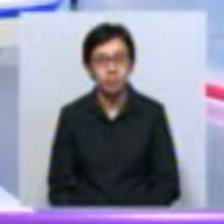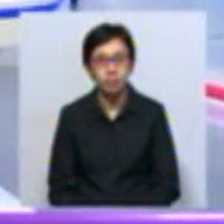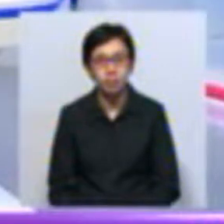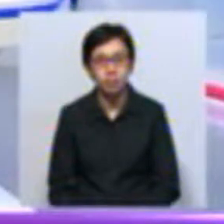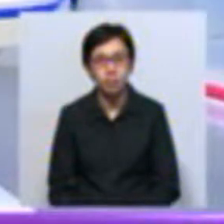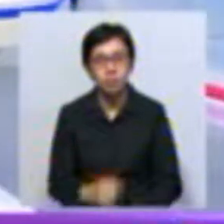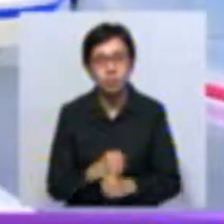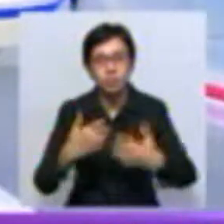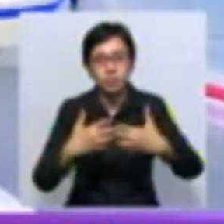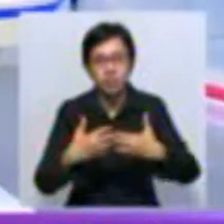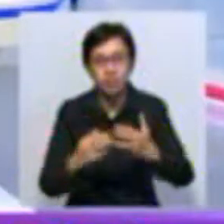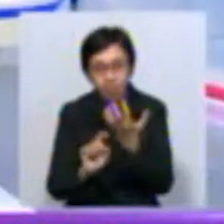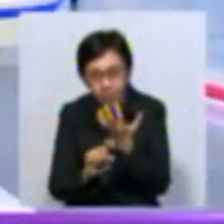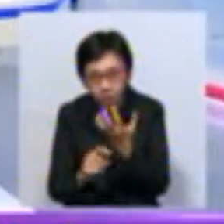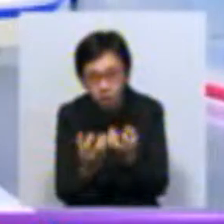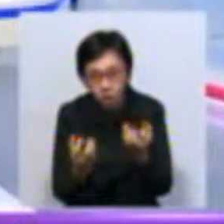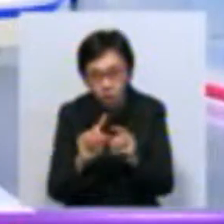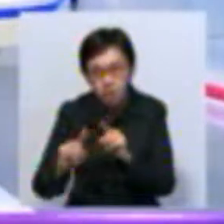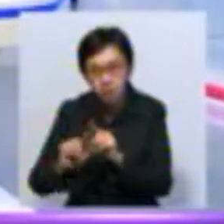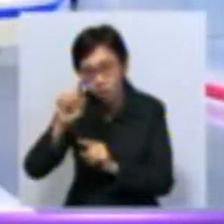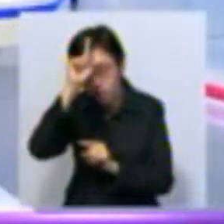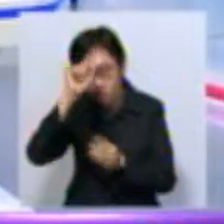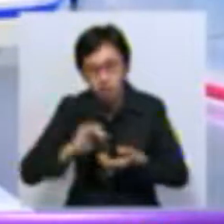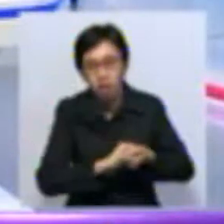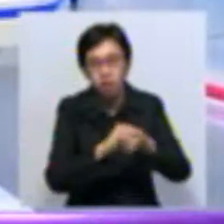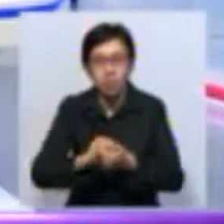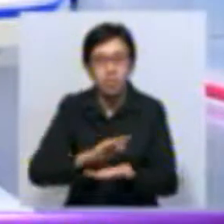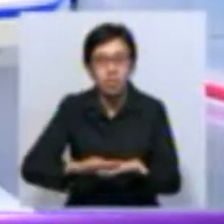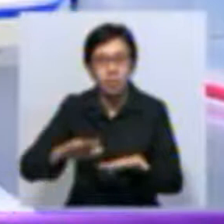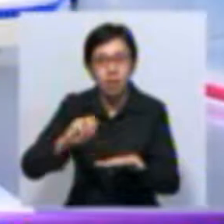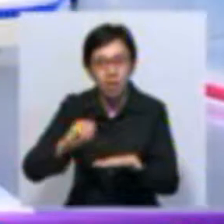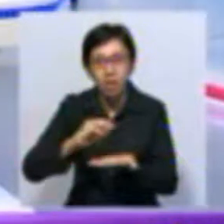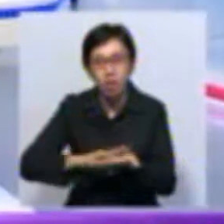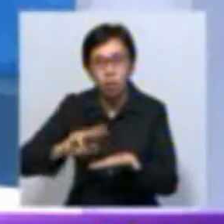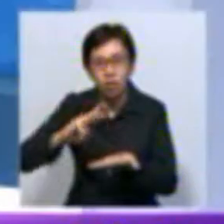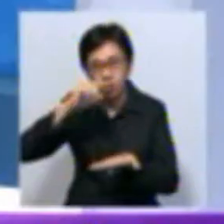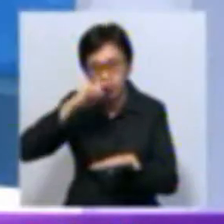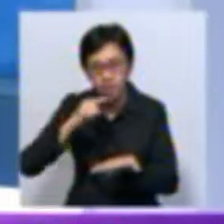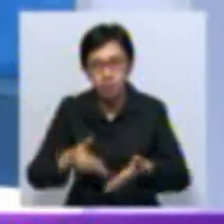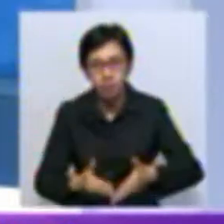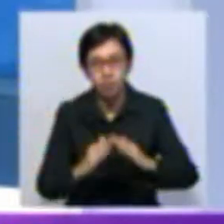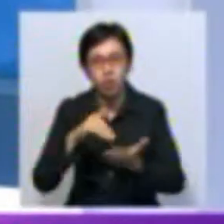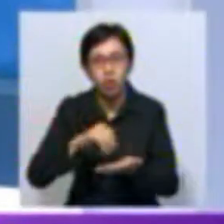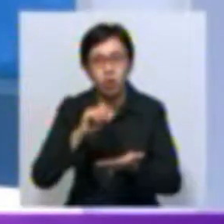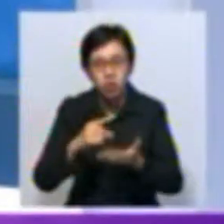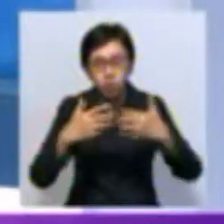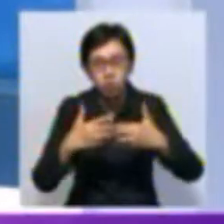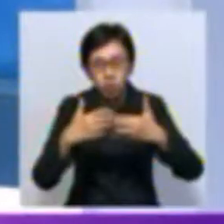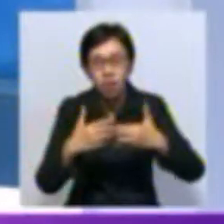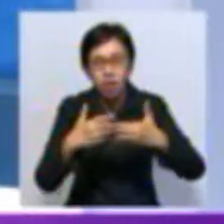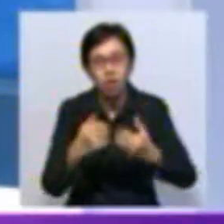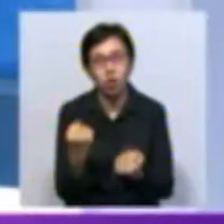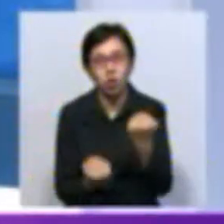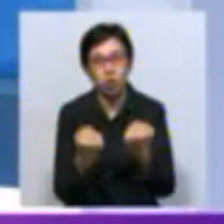ขณะที่ผู้ผลิตชิ้นส่วนอิเล็กทรอนิกส์จากเยอรมนีได้ร่วมกับสถาบันการศึกษาของไทยนะคะในการตั้งศูนย์ปฏิบัติการอิเล็กทรอนิกส์ยานย